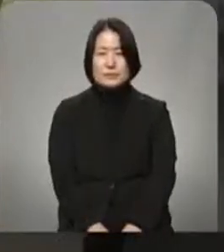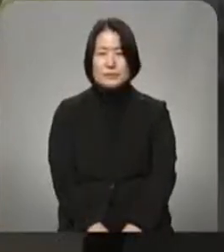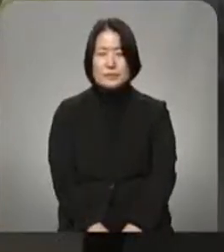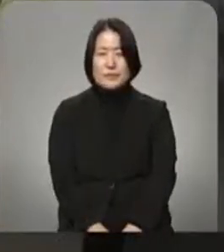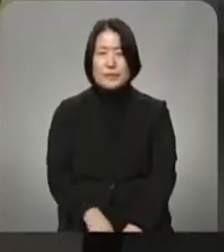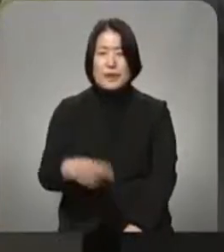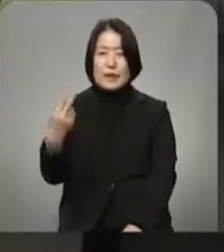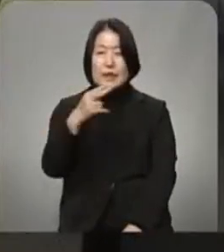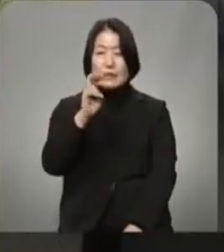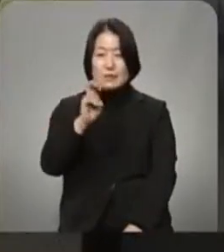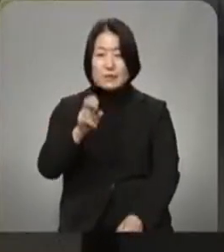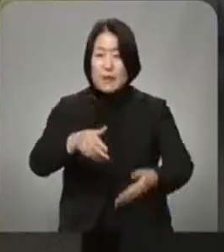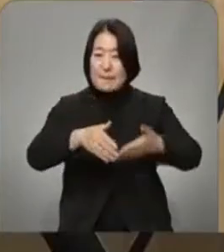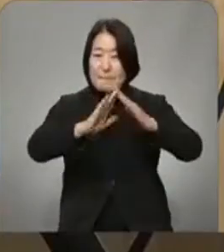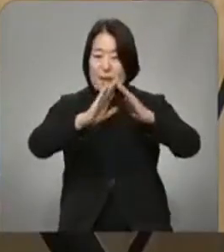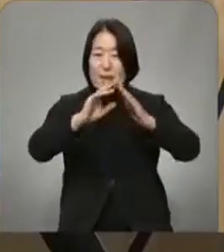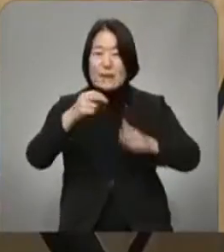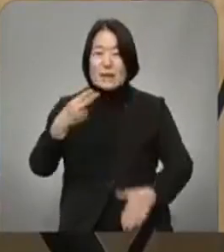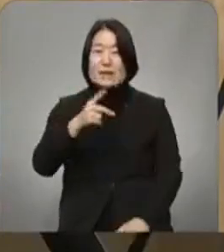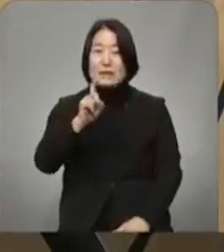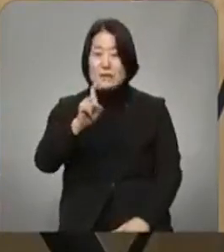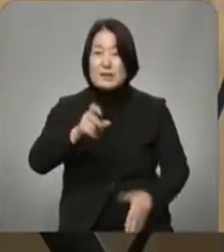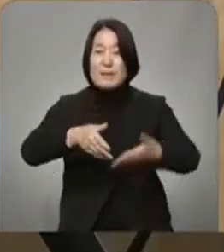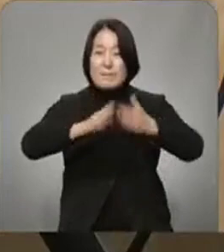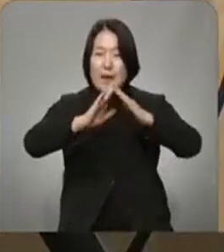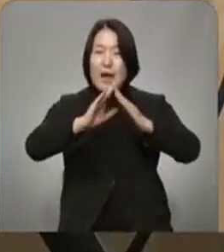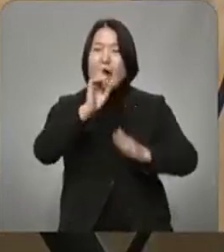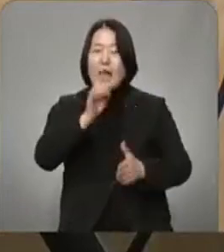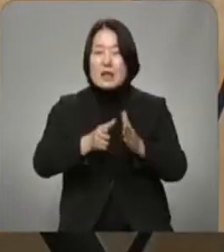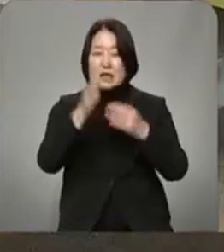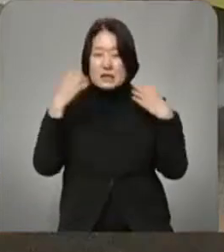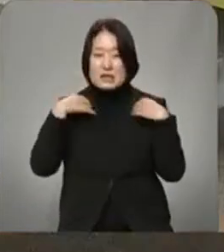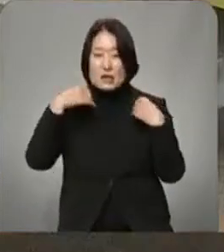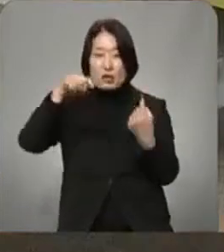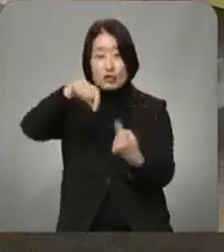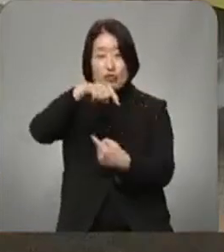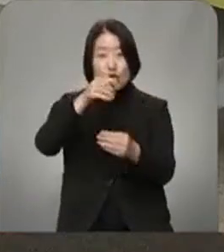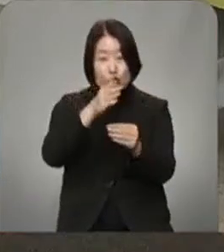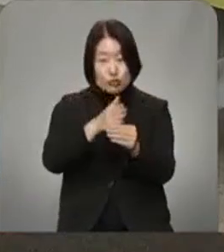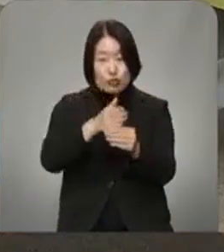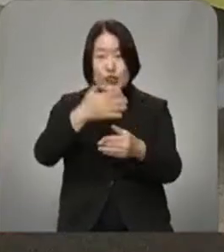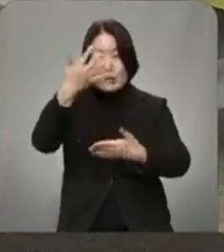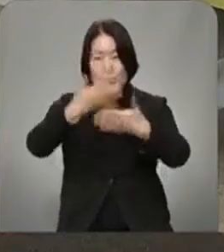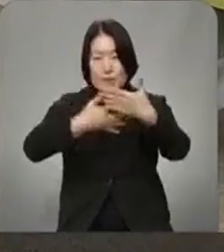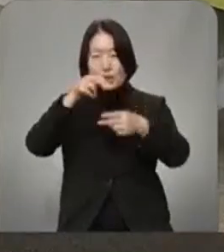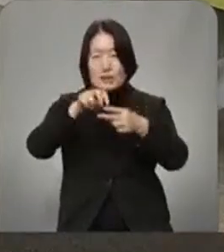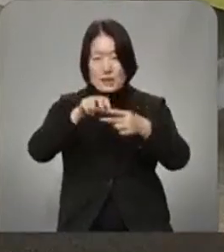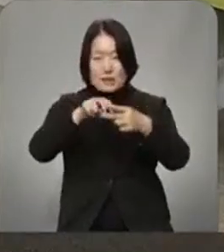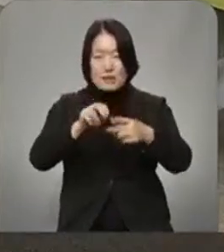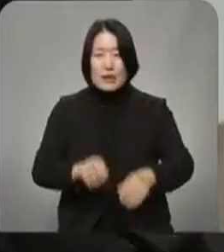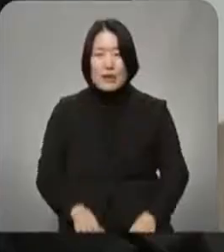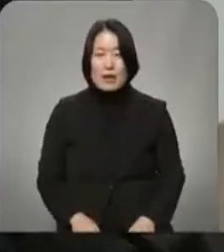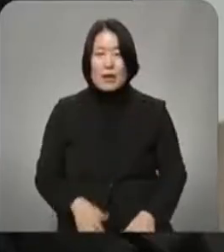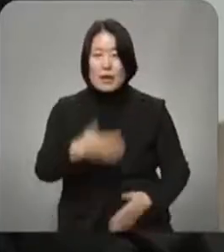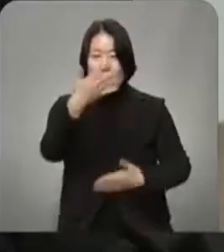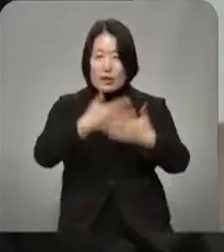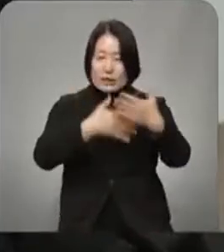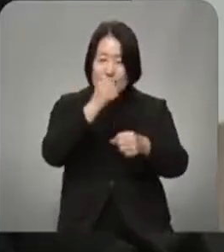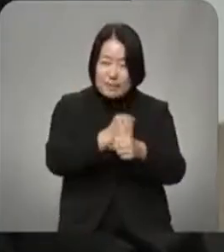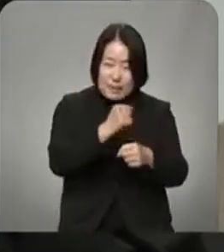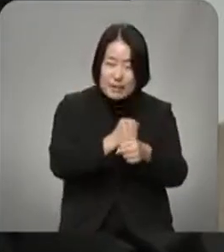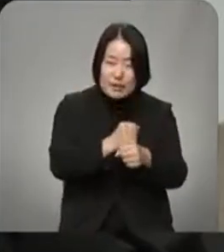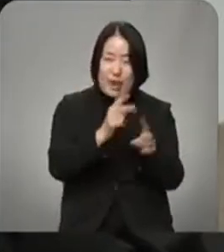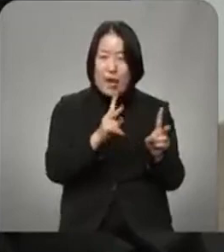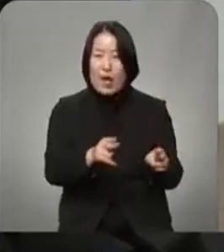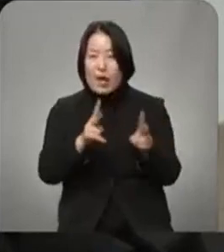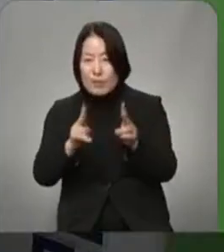2010년 설립돼 강릉 씨가 위탁 운영하고 있는 영상 미디어 센터입니다 영상 제작과 편집 라디오 교육